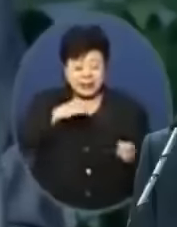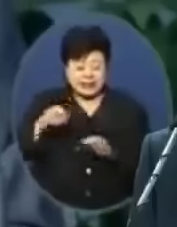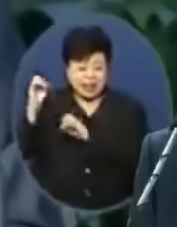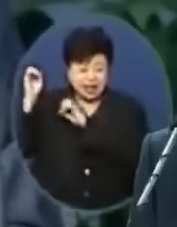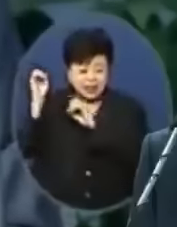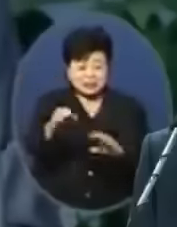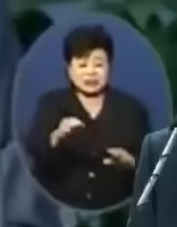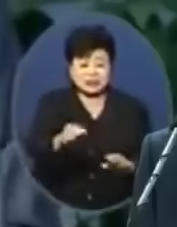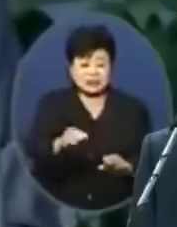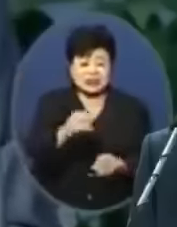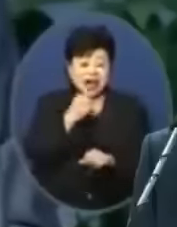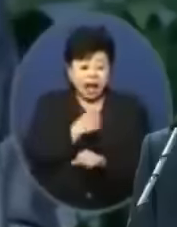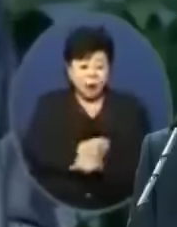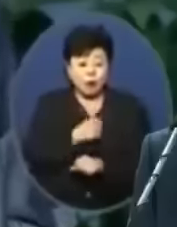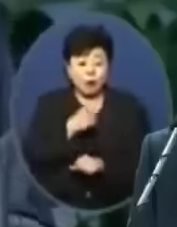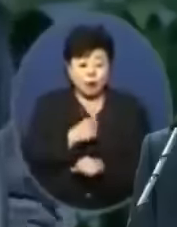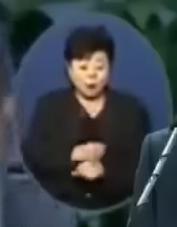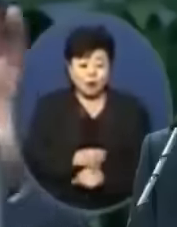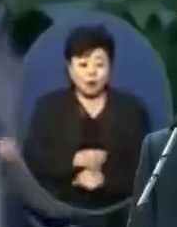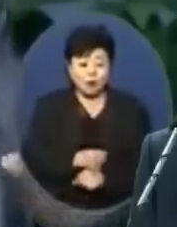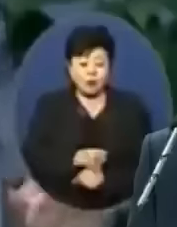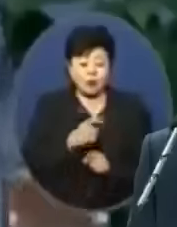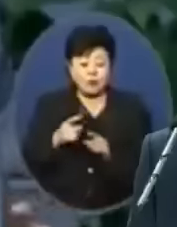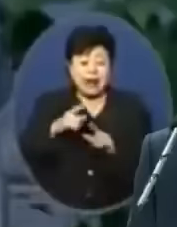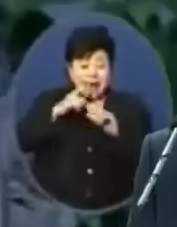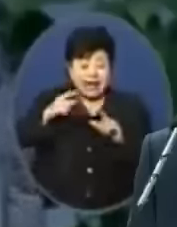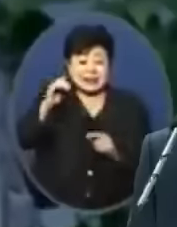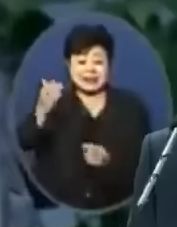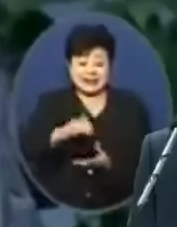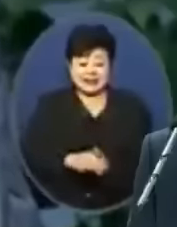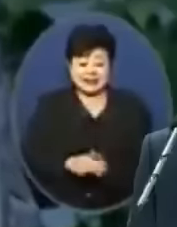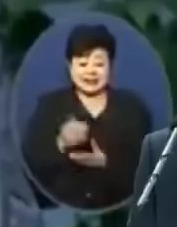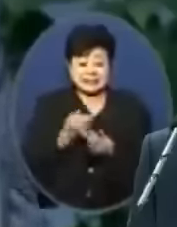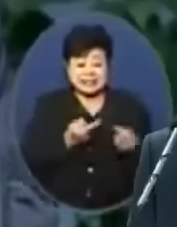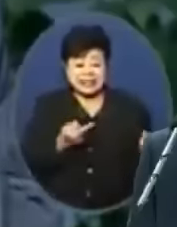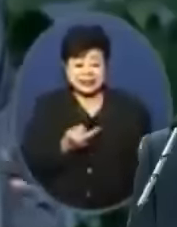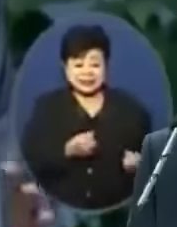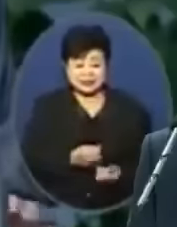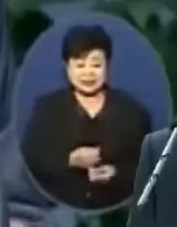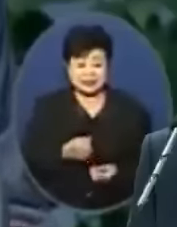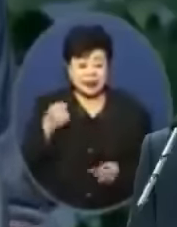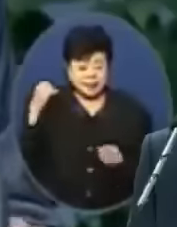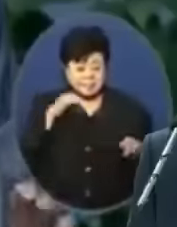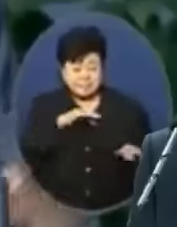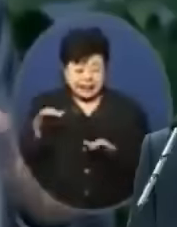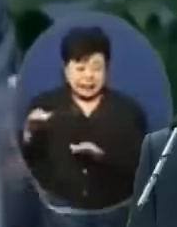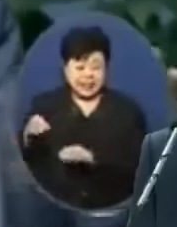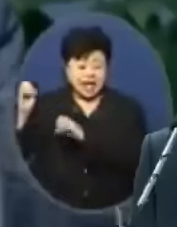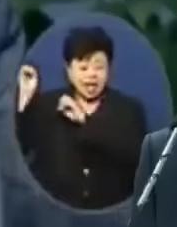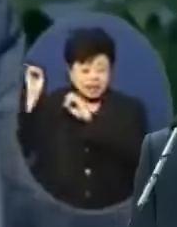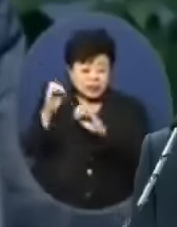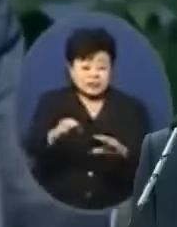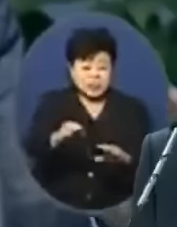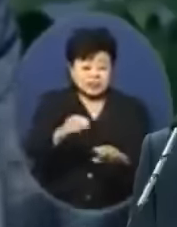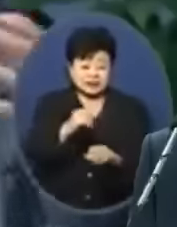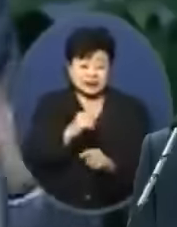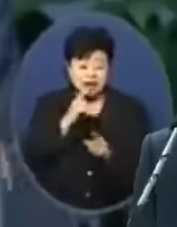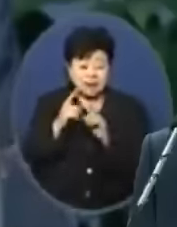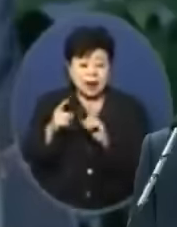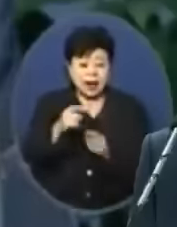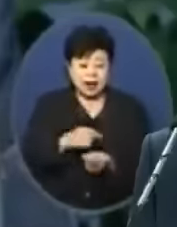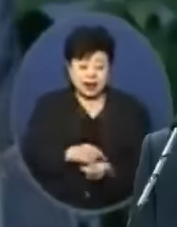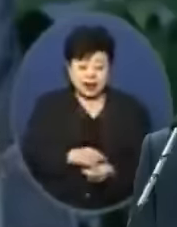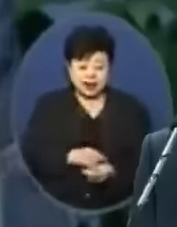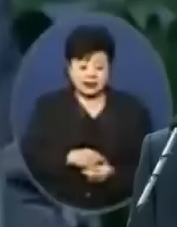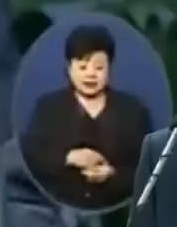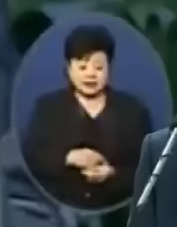바다에 던지라 하고 말을 해야 돼요. 이 산들어 들리어 바다에 던지라는 것은 꿈이